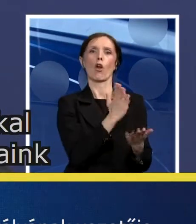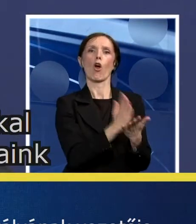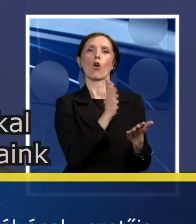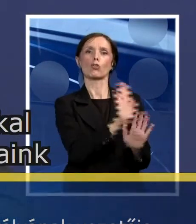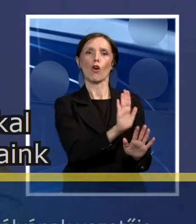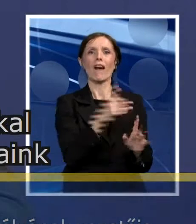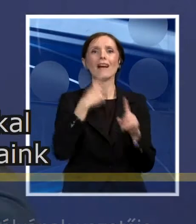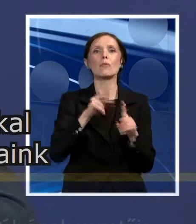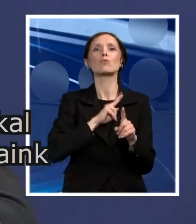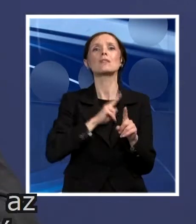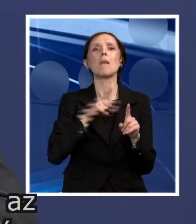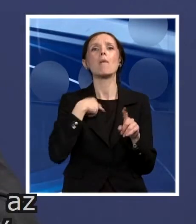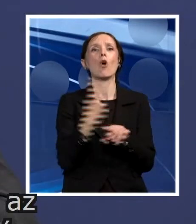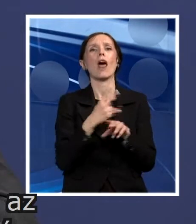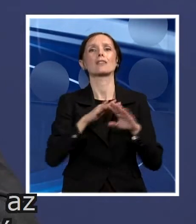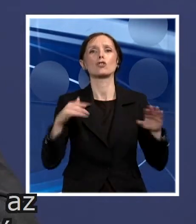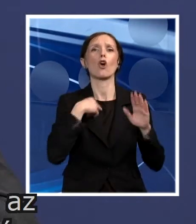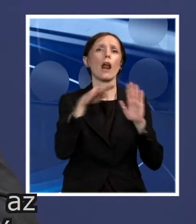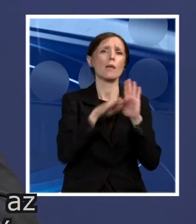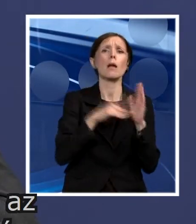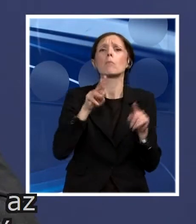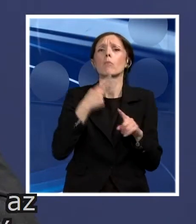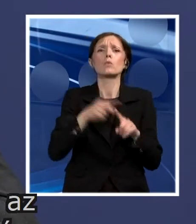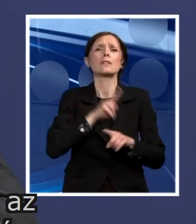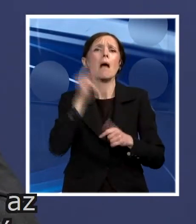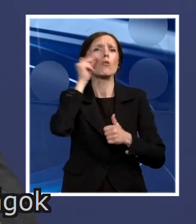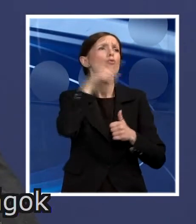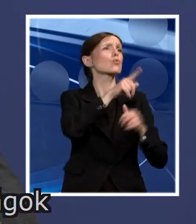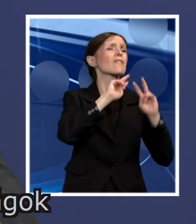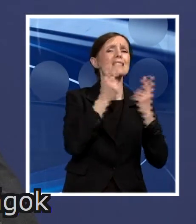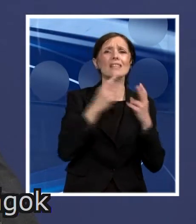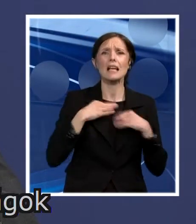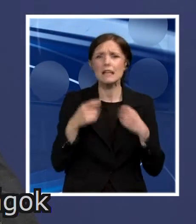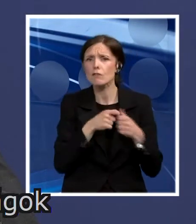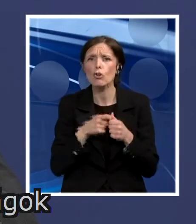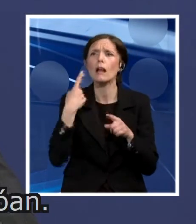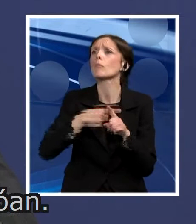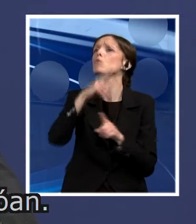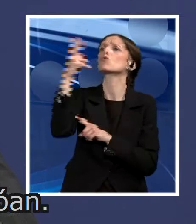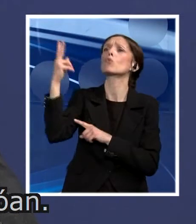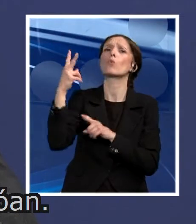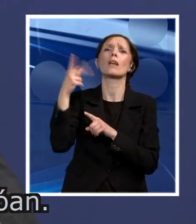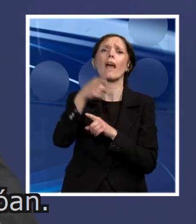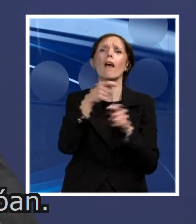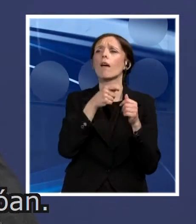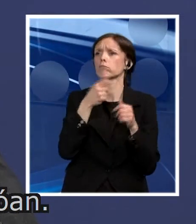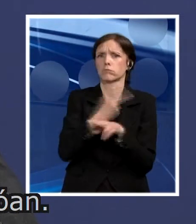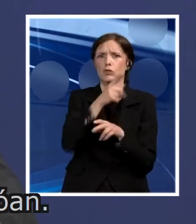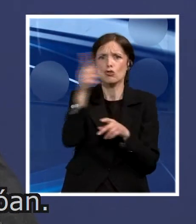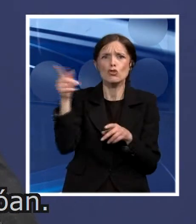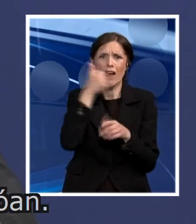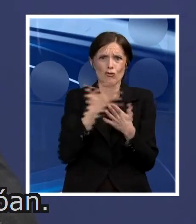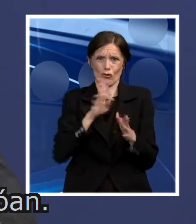su urađene oslanjući se na iskustva i preporuke što Svetske zdravstvene organizacije, što druge zemalje koje imaju velika iskustva u lečenju ovih